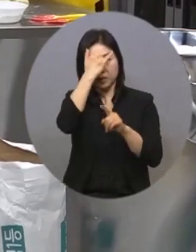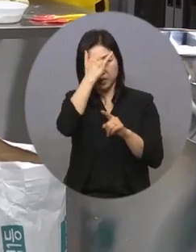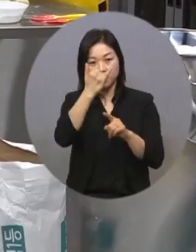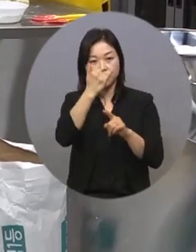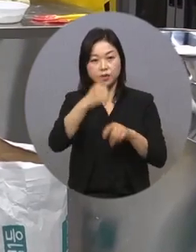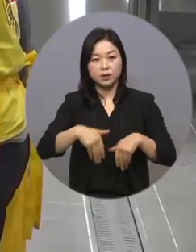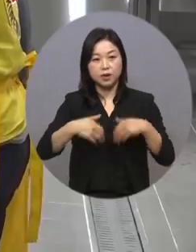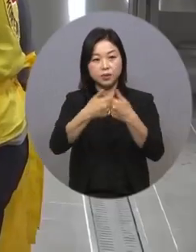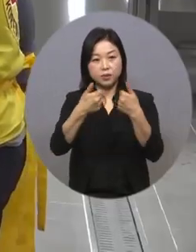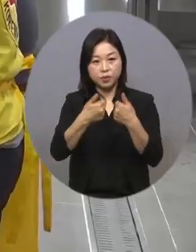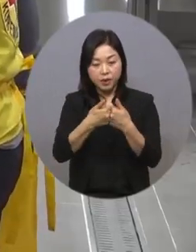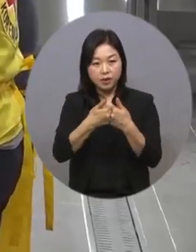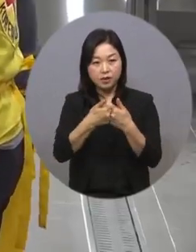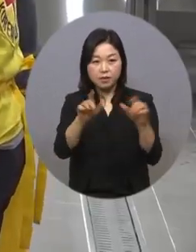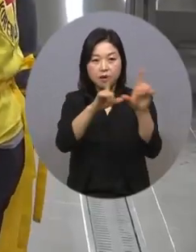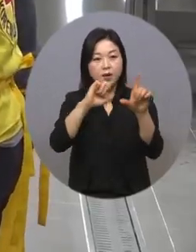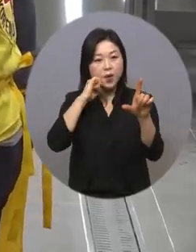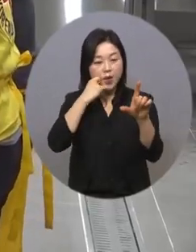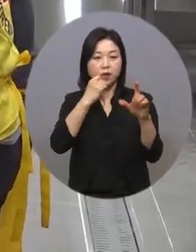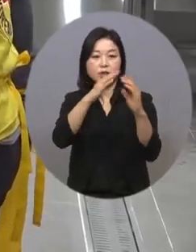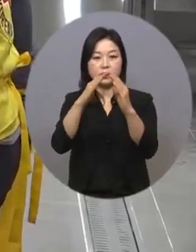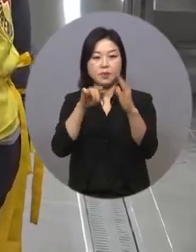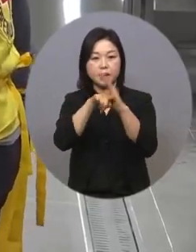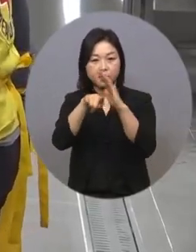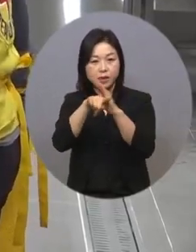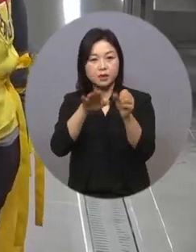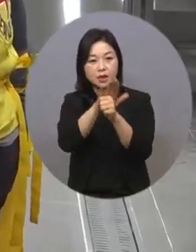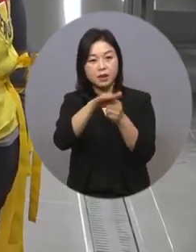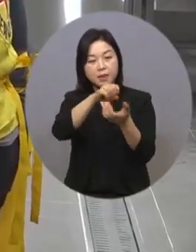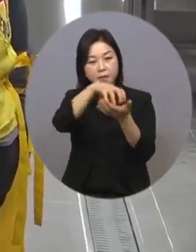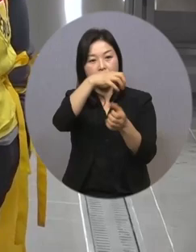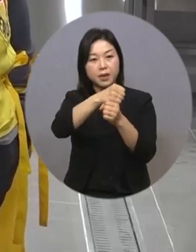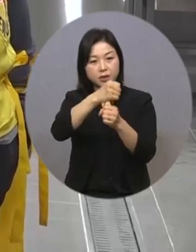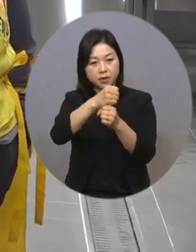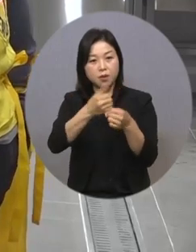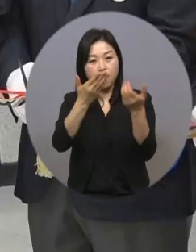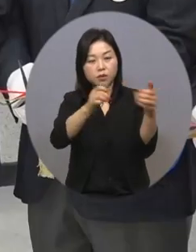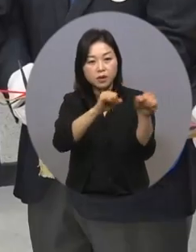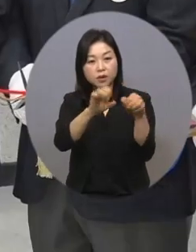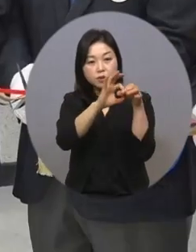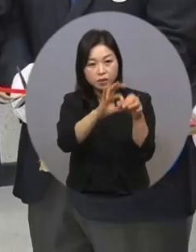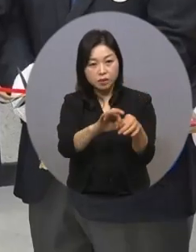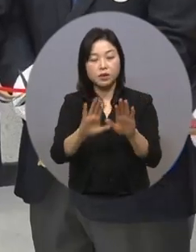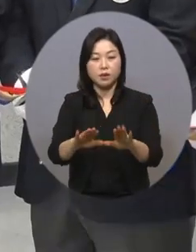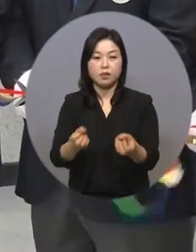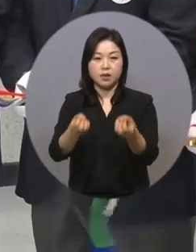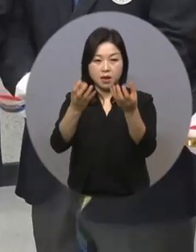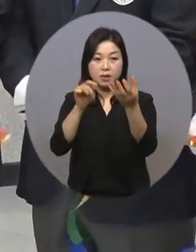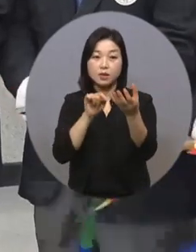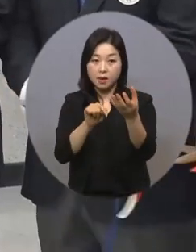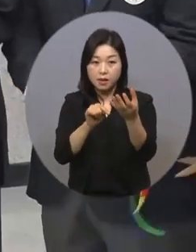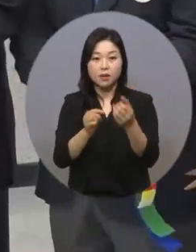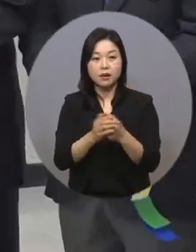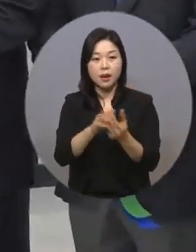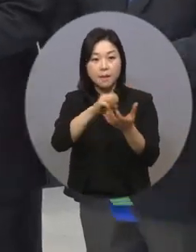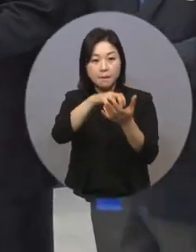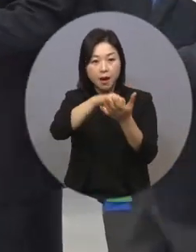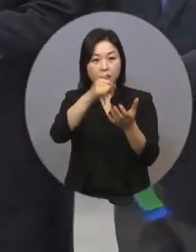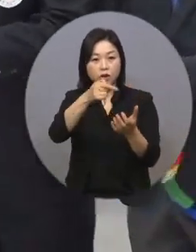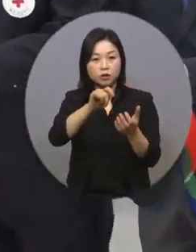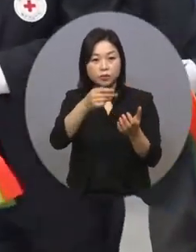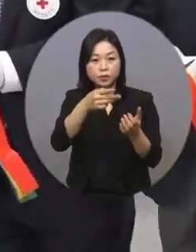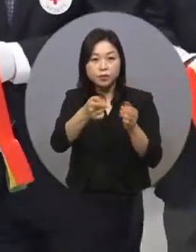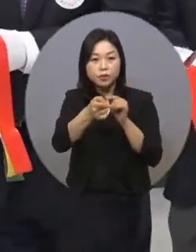충청남도의회는 취약계층 가구를 방문해 사랑의 빵 만들기 봉사활동을 진행해왔고 이번 행사를 통해 빵 굼터